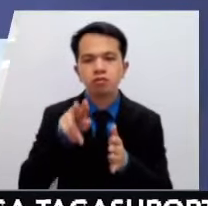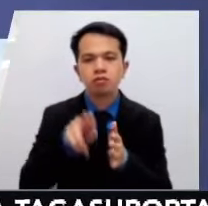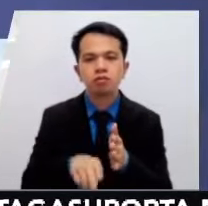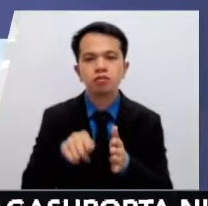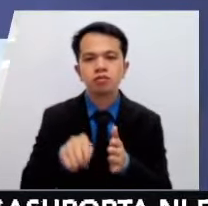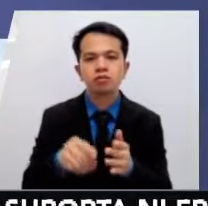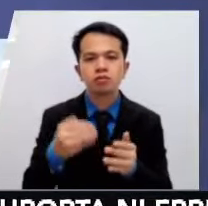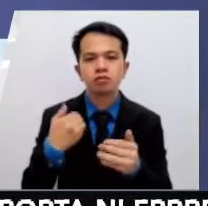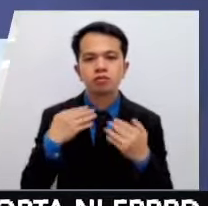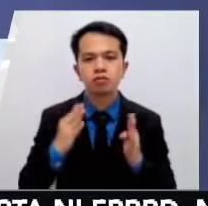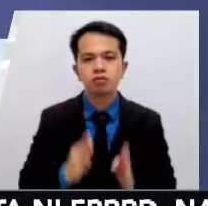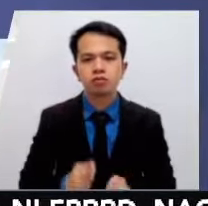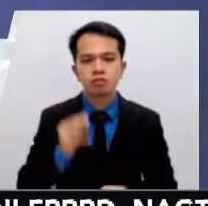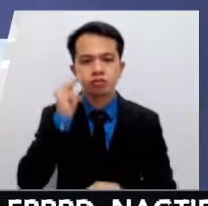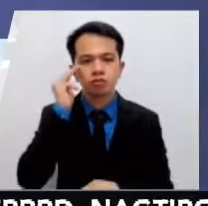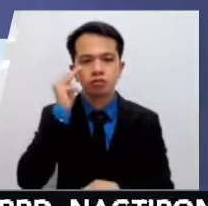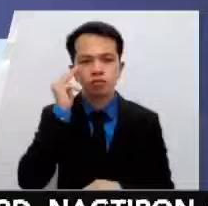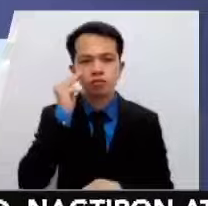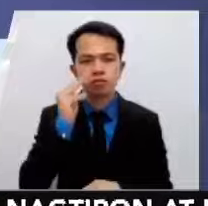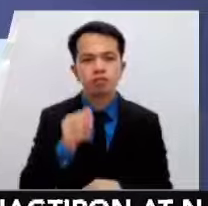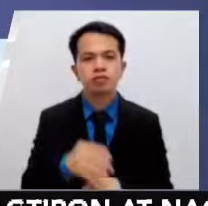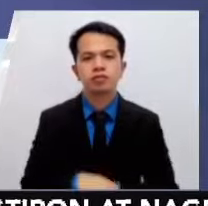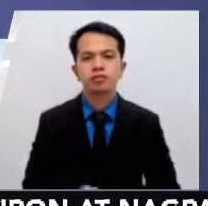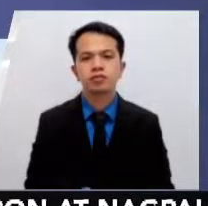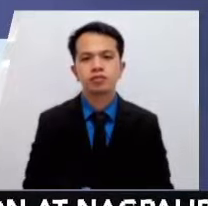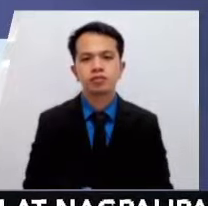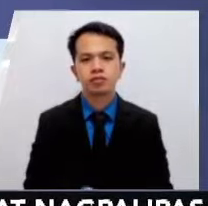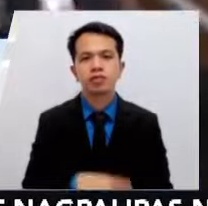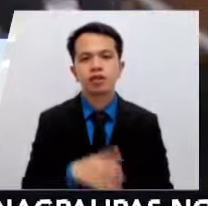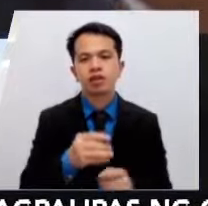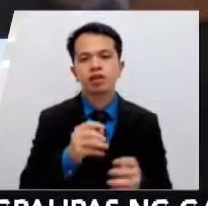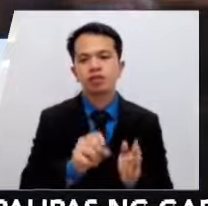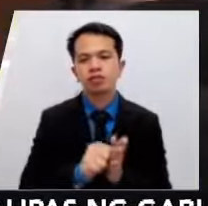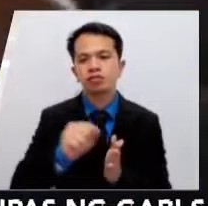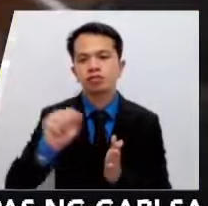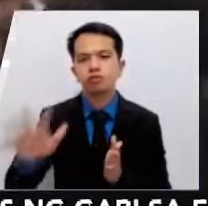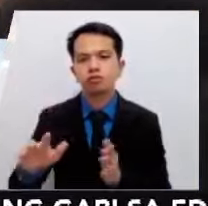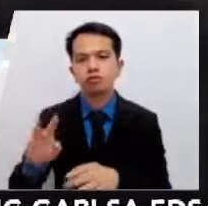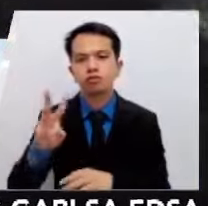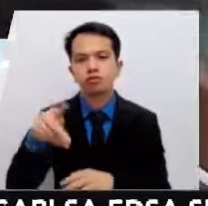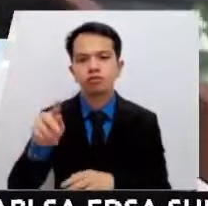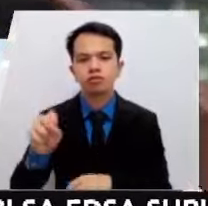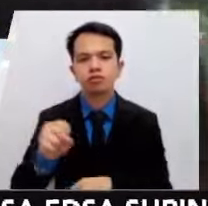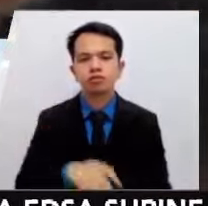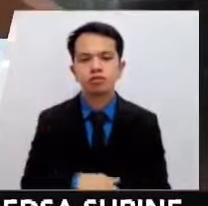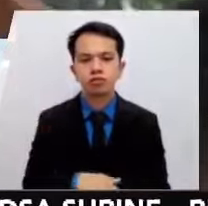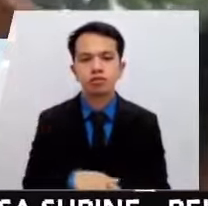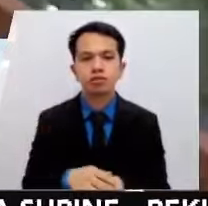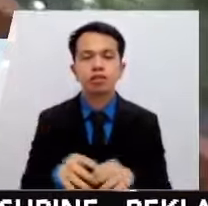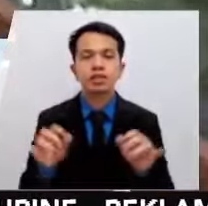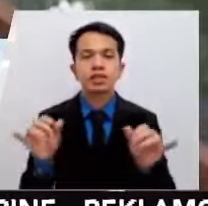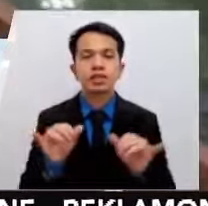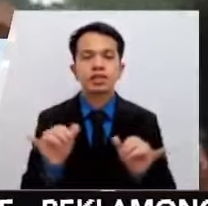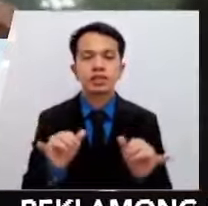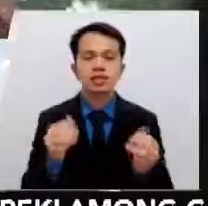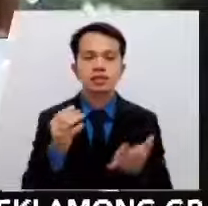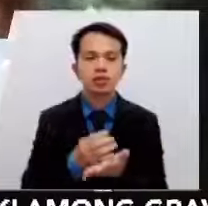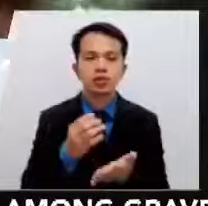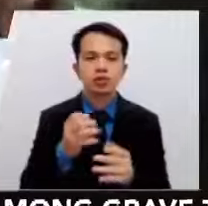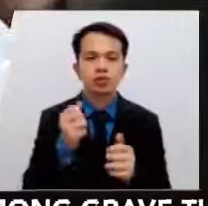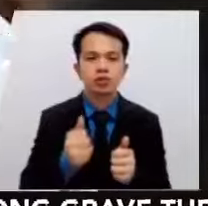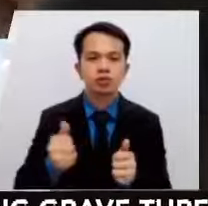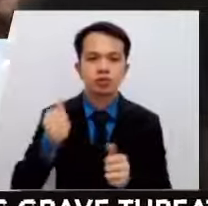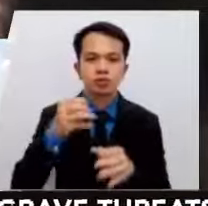Marcos Sr. sa libingan ng mga bayani at itatapon sa West Philippine Sea. Bukod dito, kinumpirma rin ng Supreme Court na may